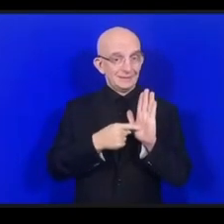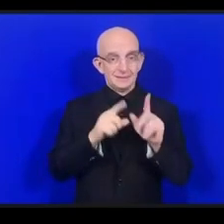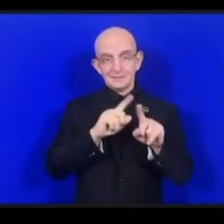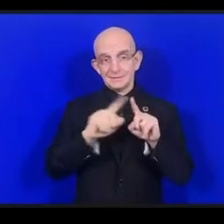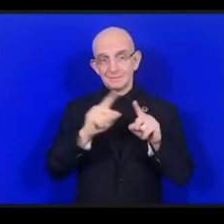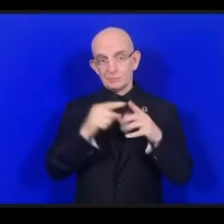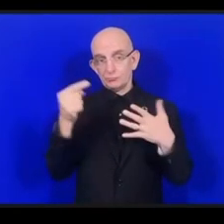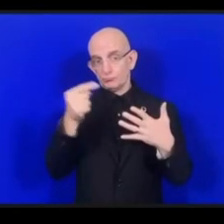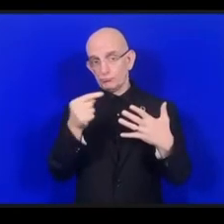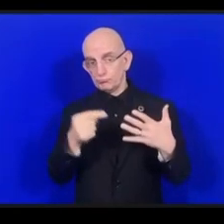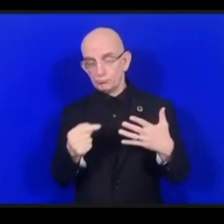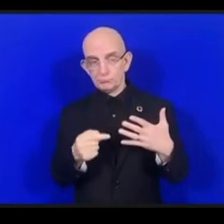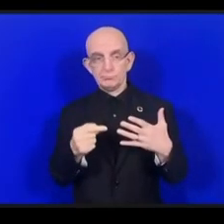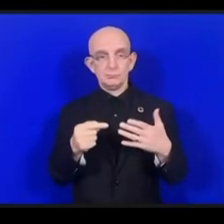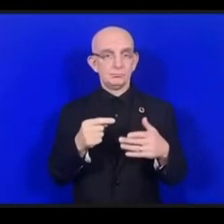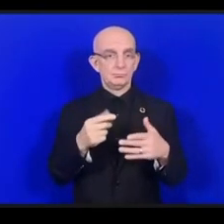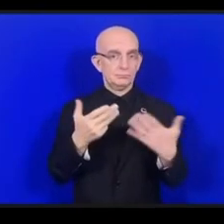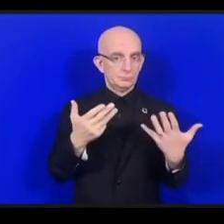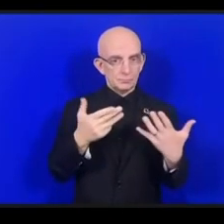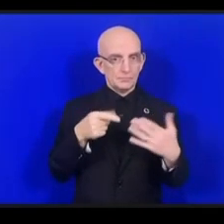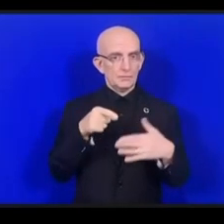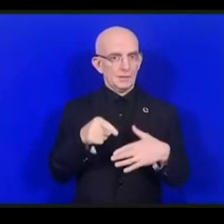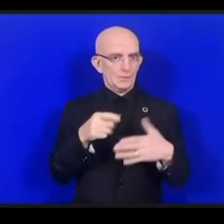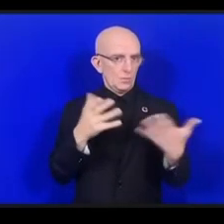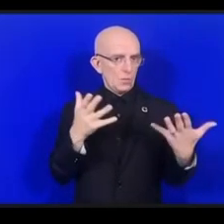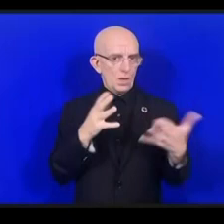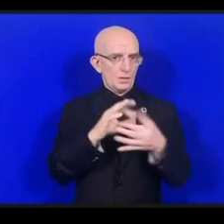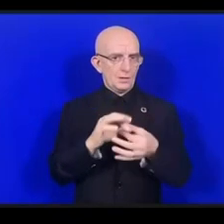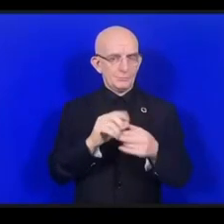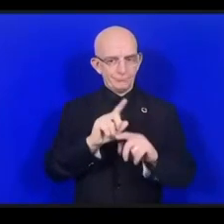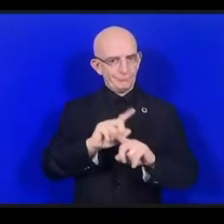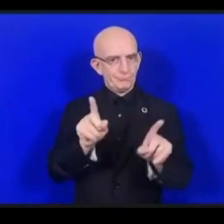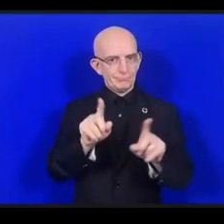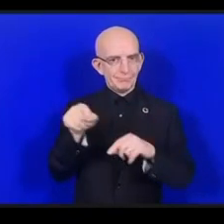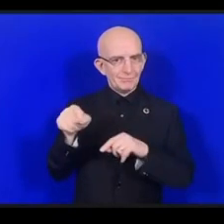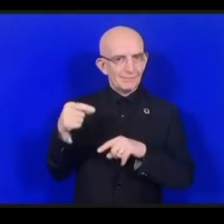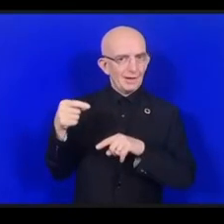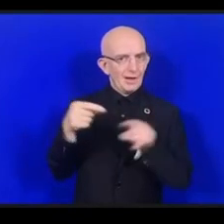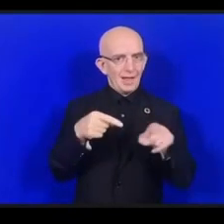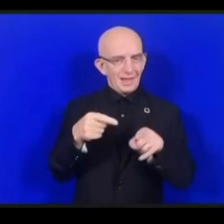于年轻人的上网活动呢，不能够